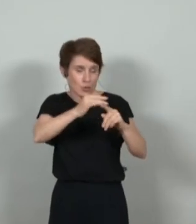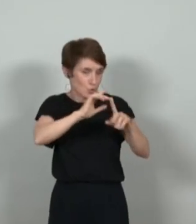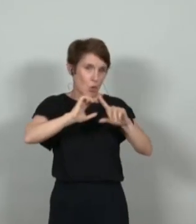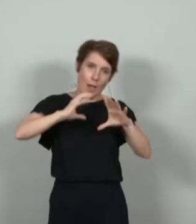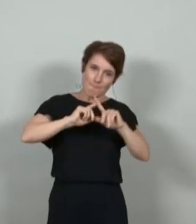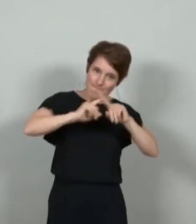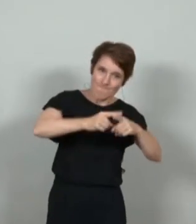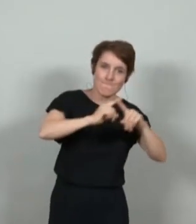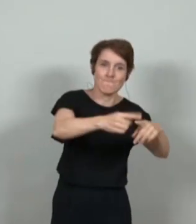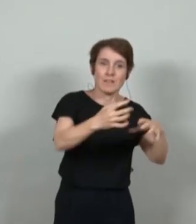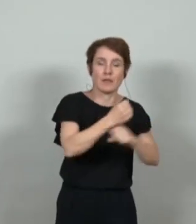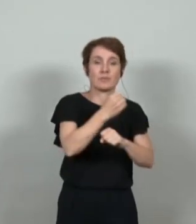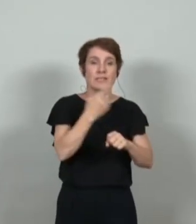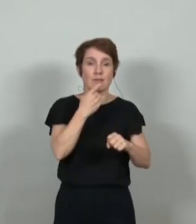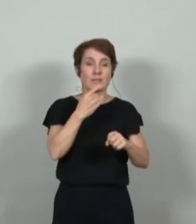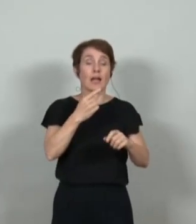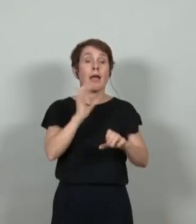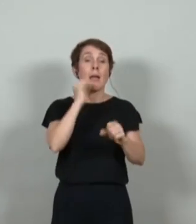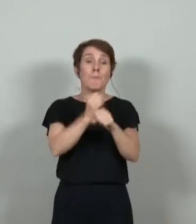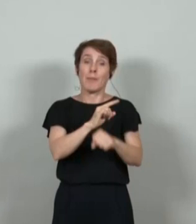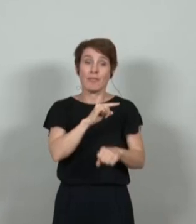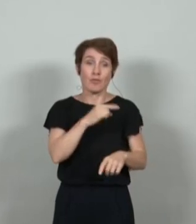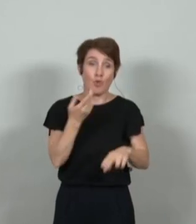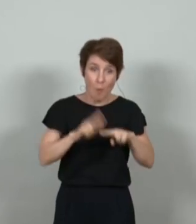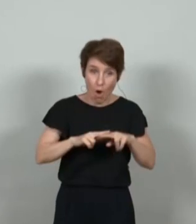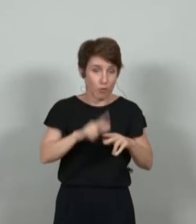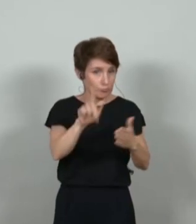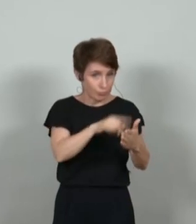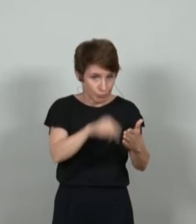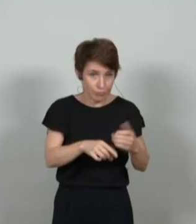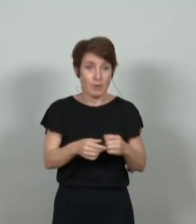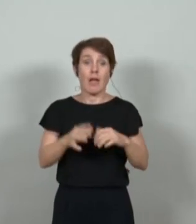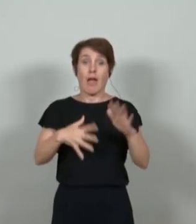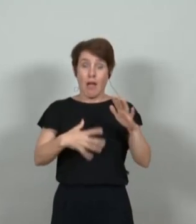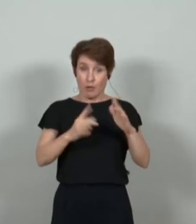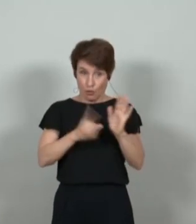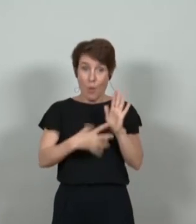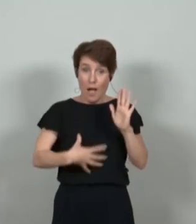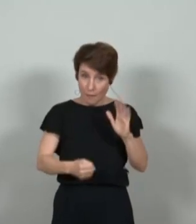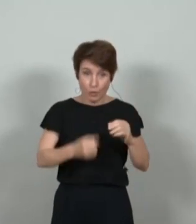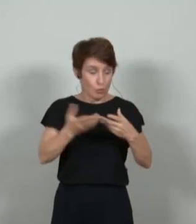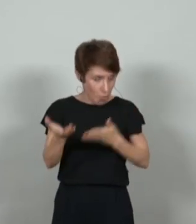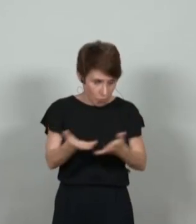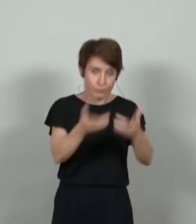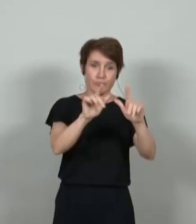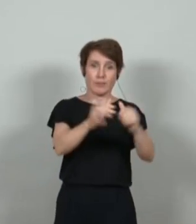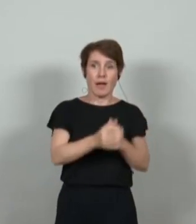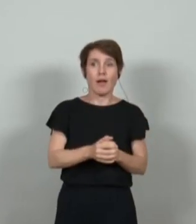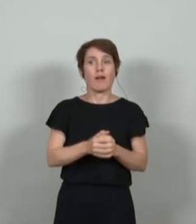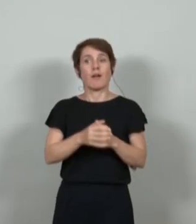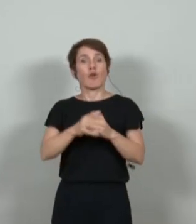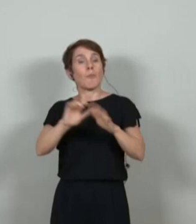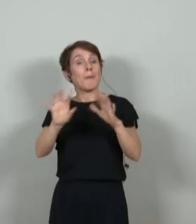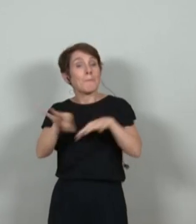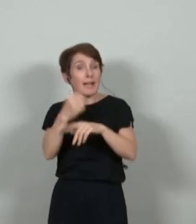labolition de la peine de mort l'accès au RSA plus récemment le mariage pour tous bien droites sont en cours et enregistrent déjà